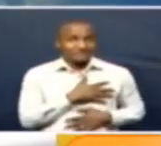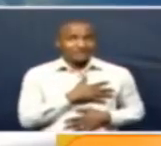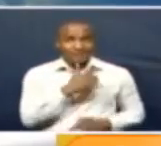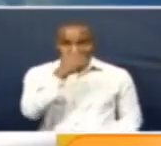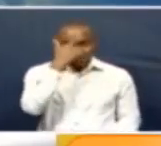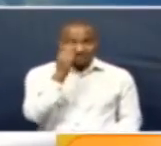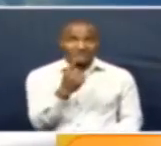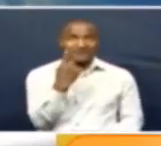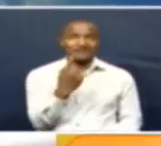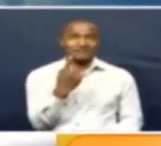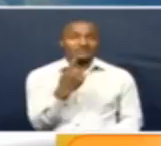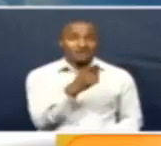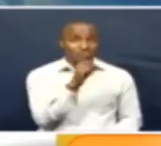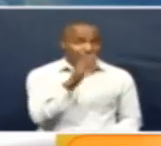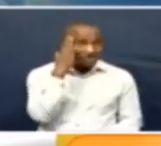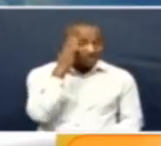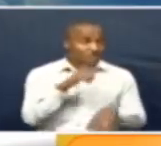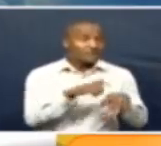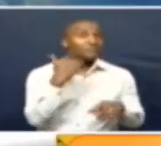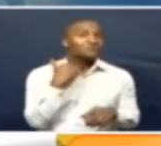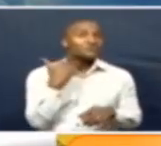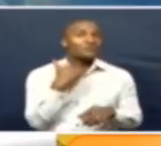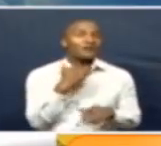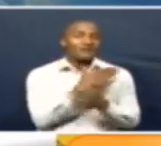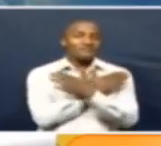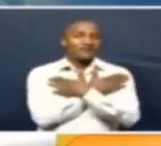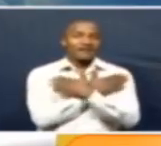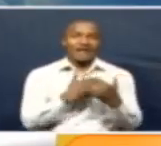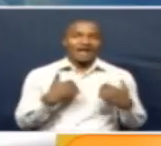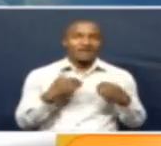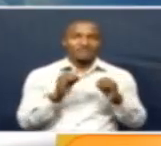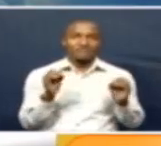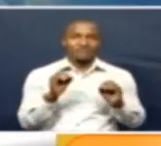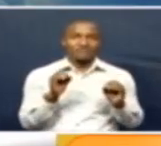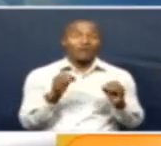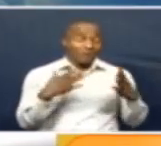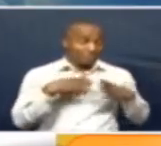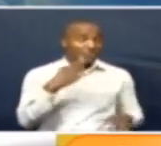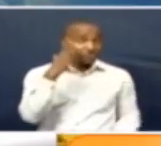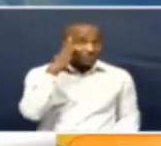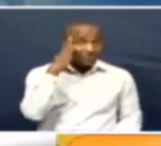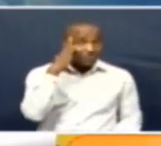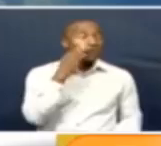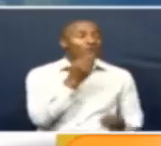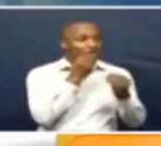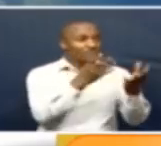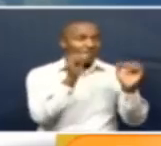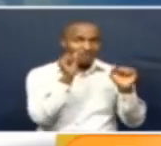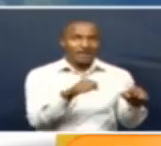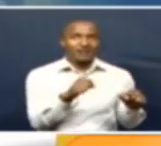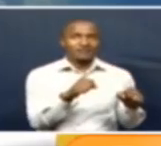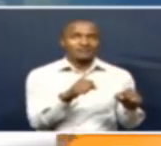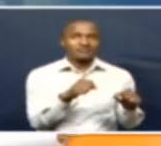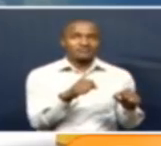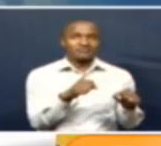kwanza jili yani ujue ya kwamba ukiwa mwisi hauna rafiki. Wale wanakujua hata kama uibi watakuusa. So